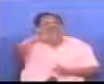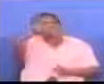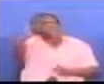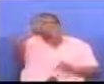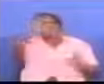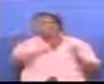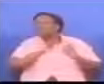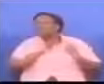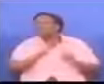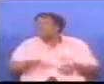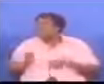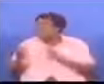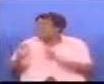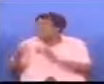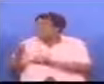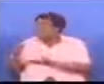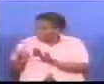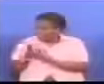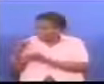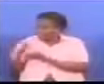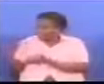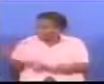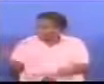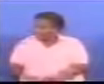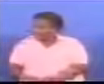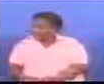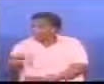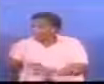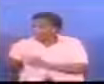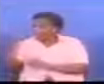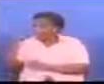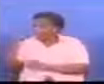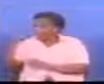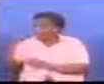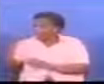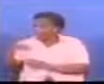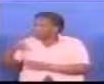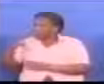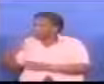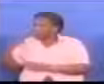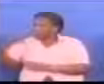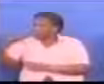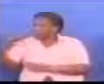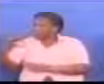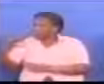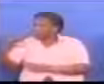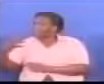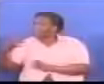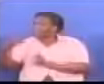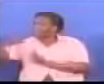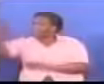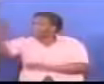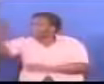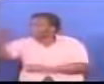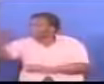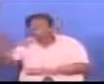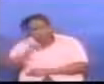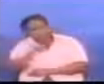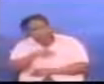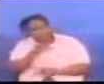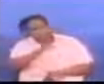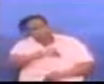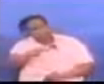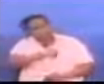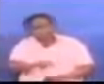mnakaa siku tatu siku nne umeme hakuna, serikali mngevumilia? Hao watu wanavumilia hali mbaya, lakini kwa sababu